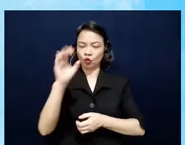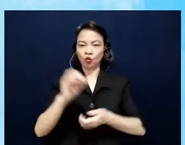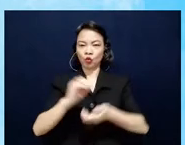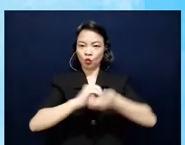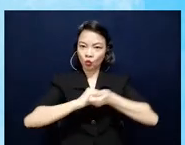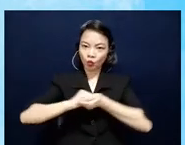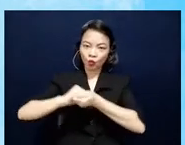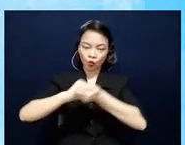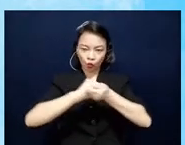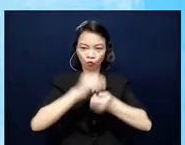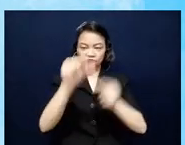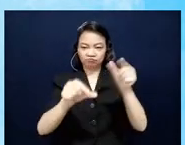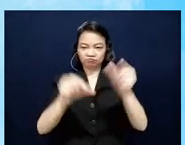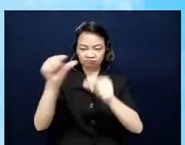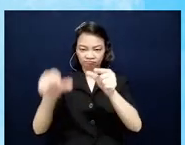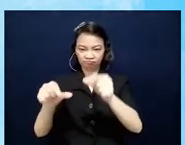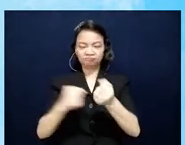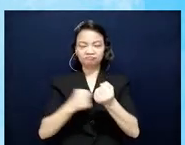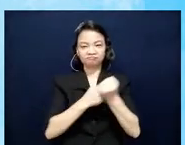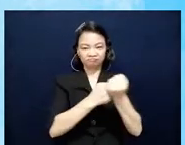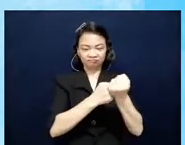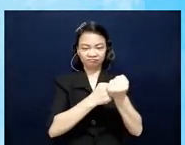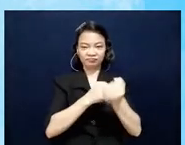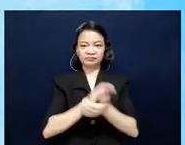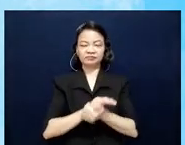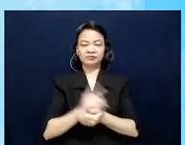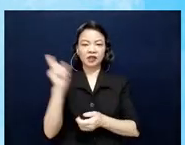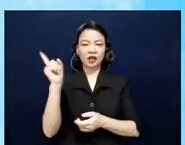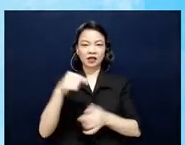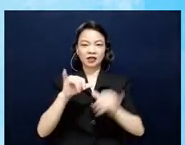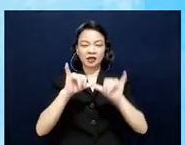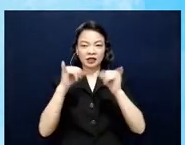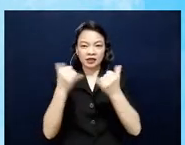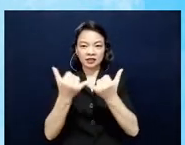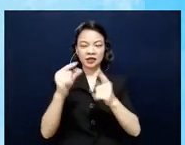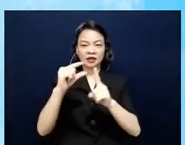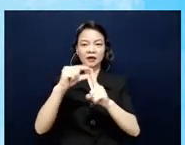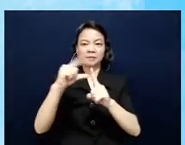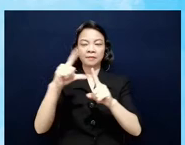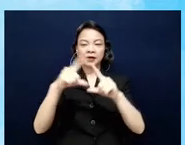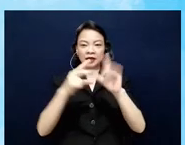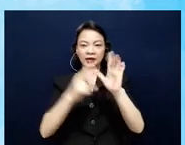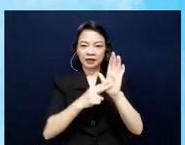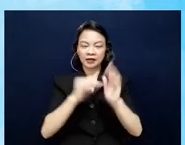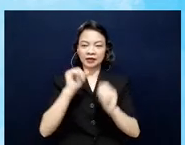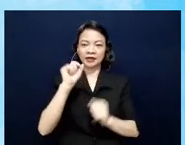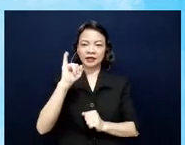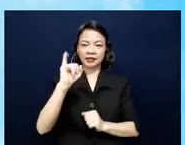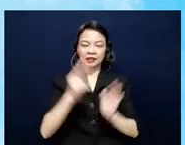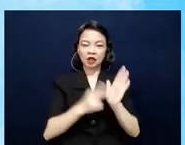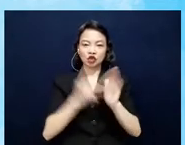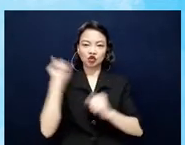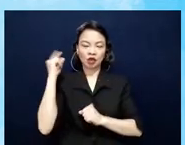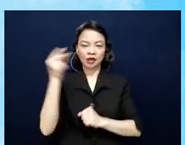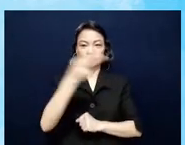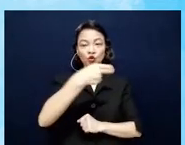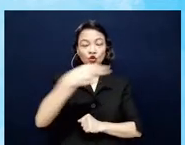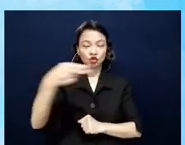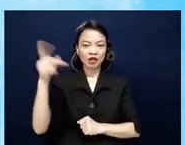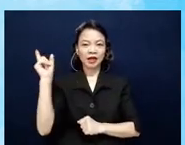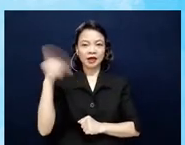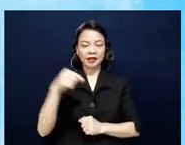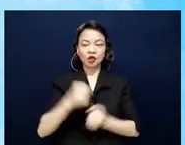tentunya, dari Yayasan Plan Internasional Indonesia, kemudian juga dari